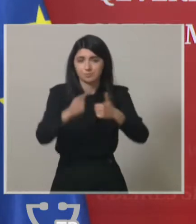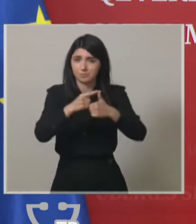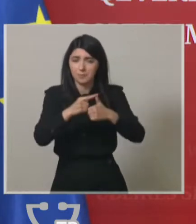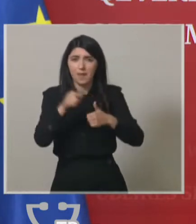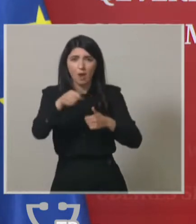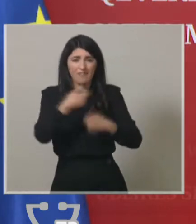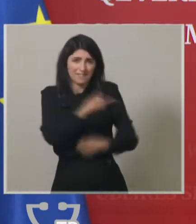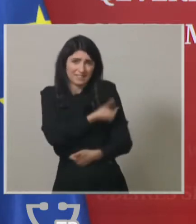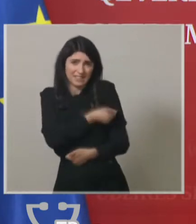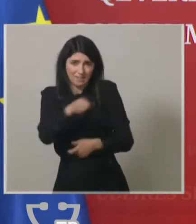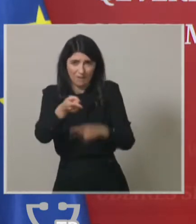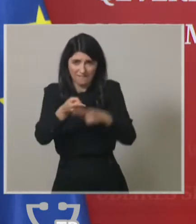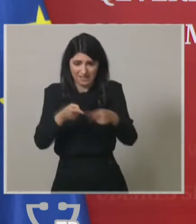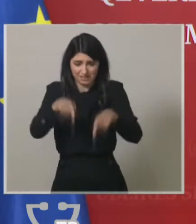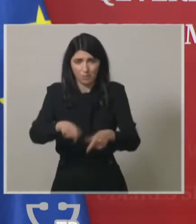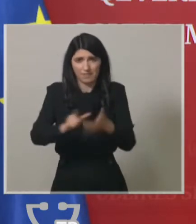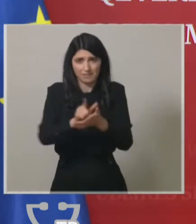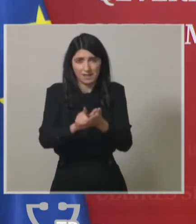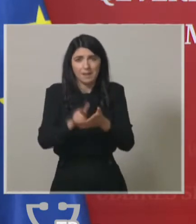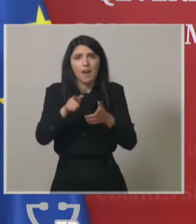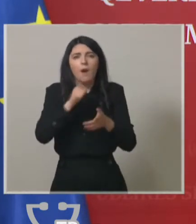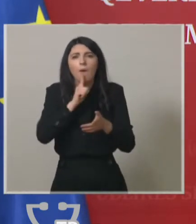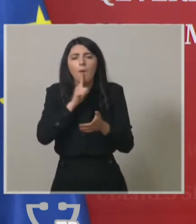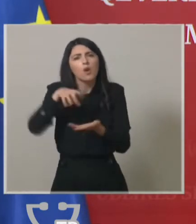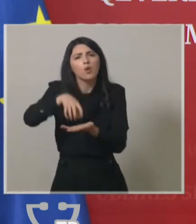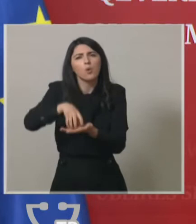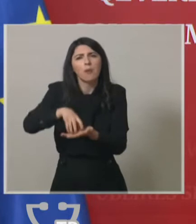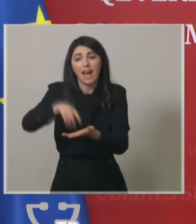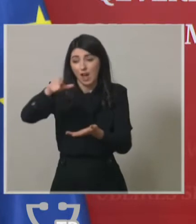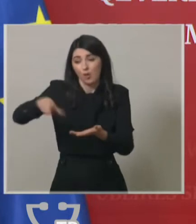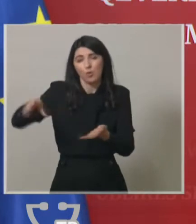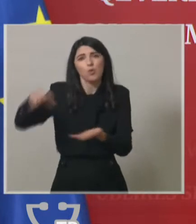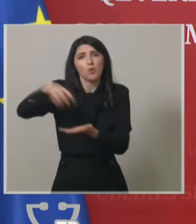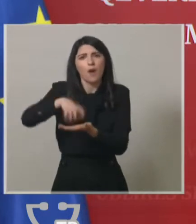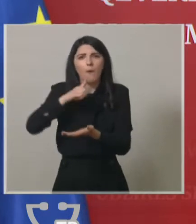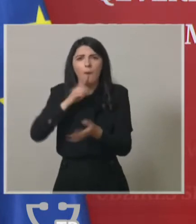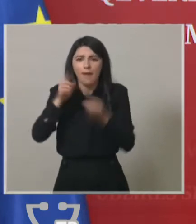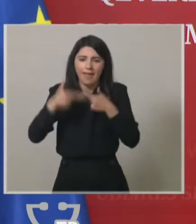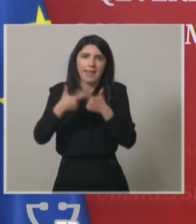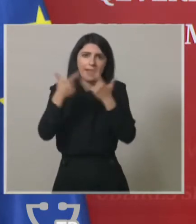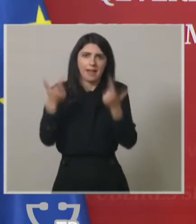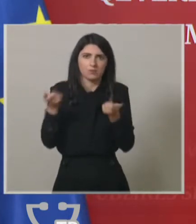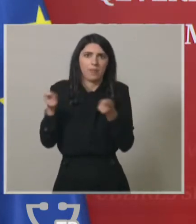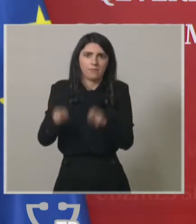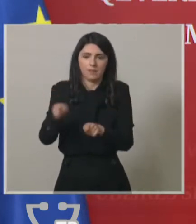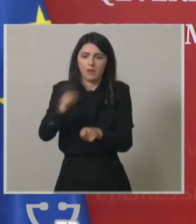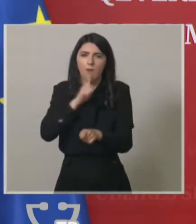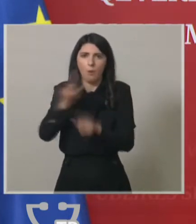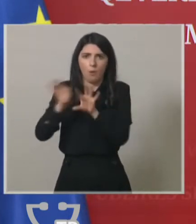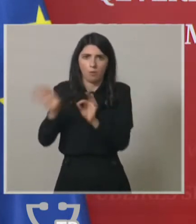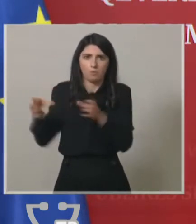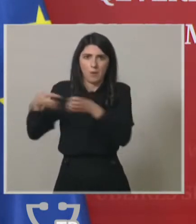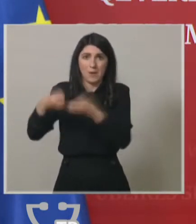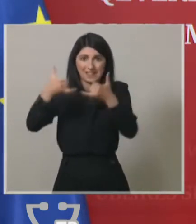Вакцинацијата во оваа фаза е исклучително наменета за групите граѓани кои се јасно дефинирани во планот кој што го